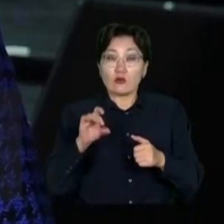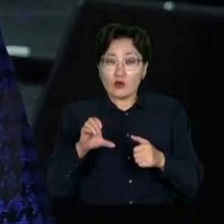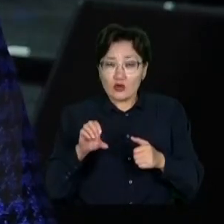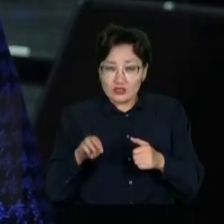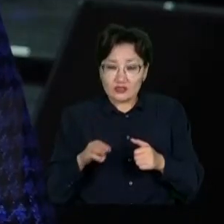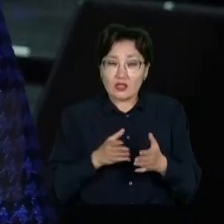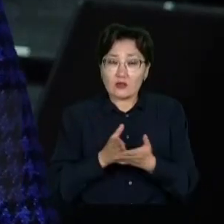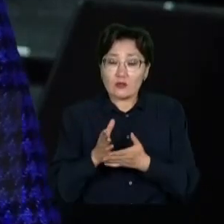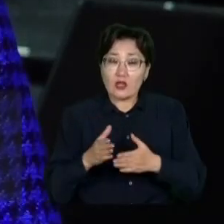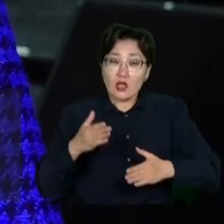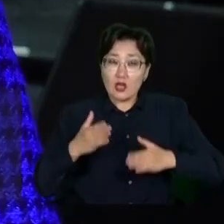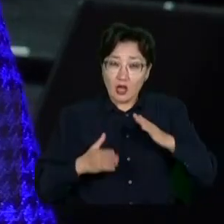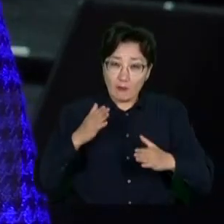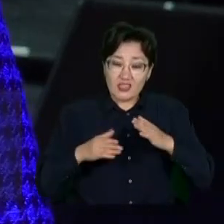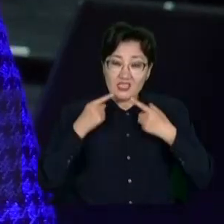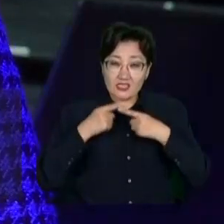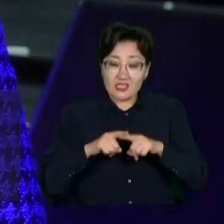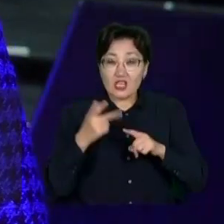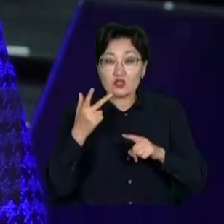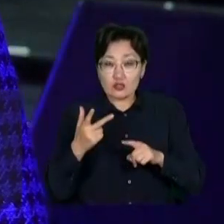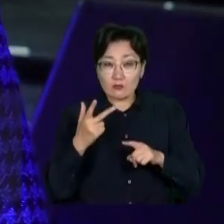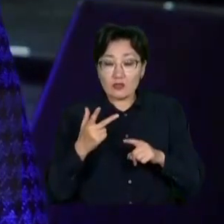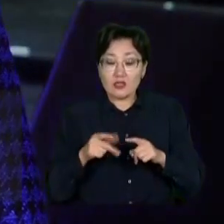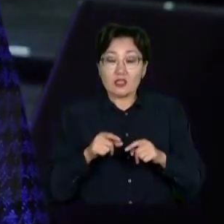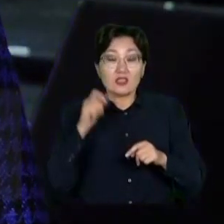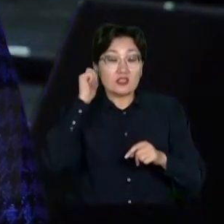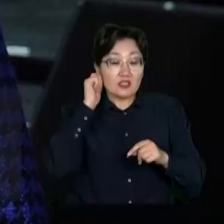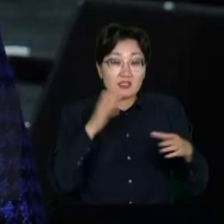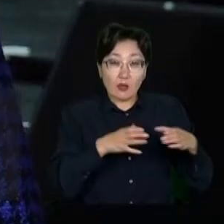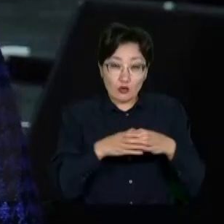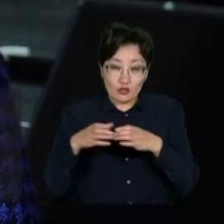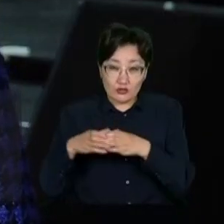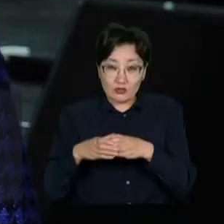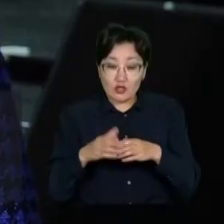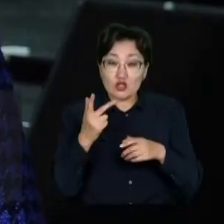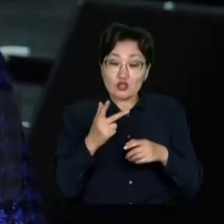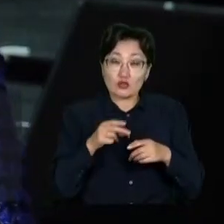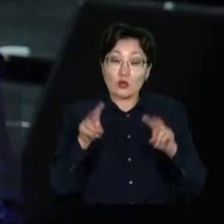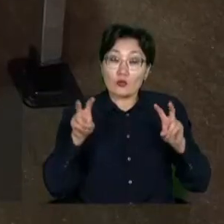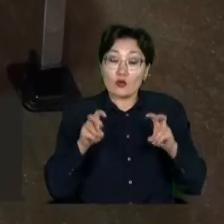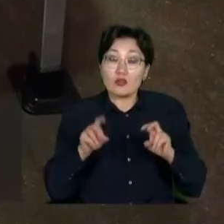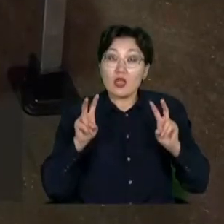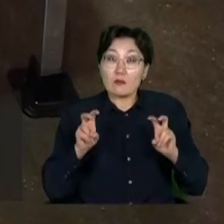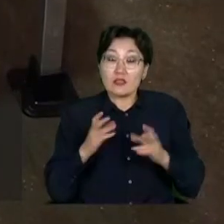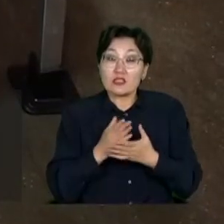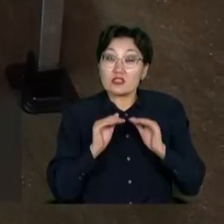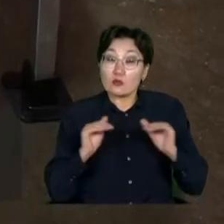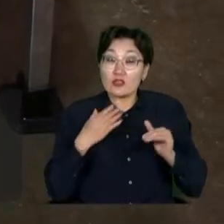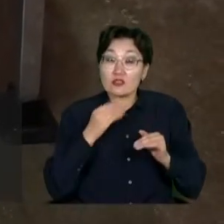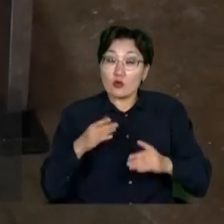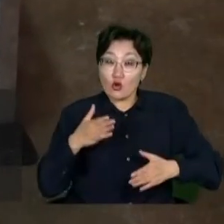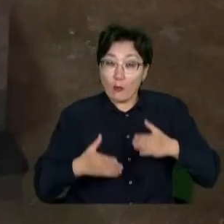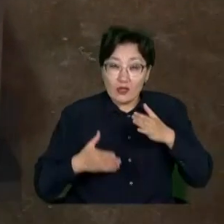направлениясындағы робототехниканың 3 жас ерекшелікке бөлінген 3 түрлі номинациясында оқушылар өздерінің